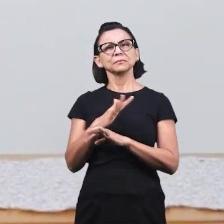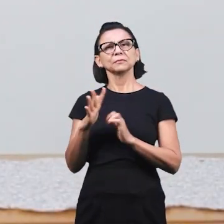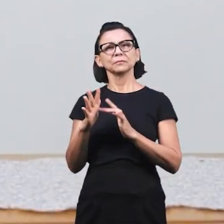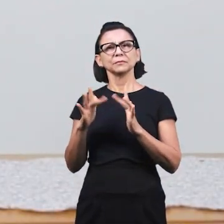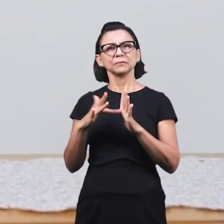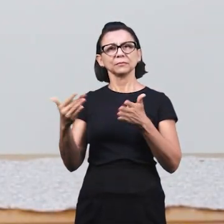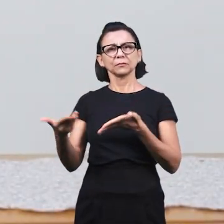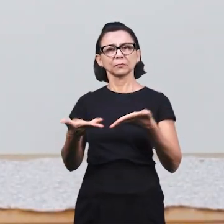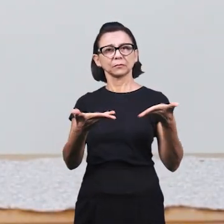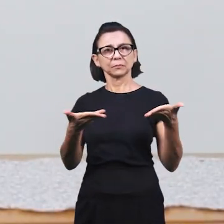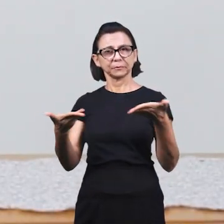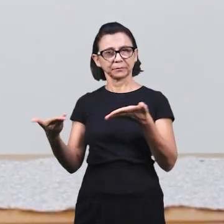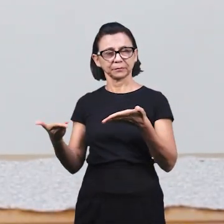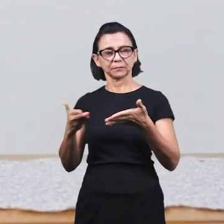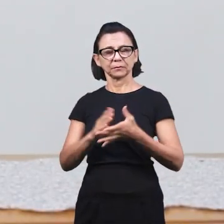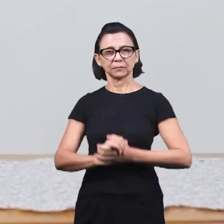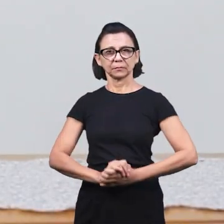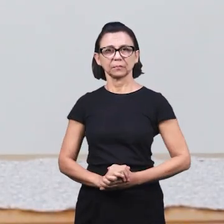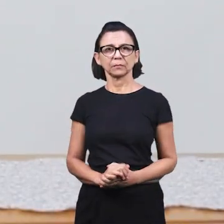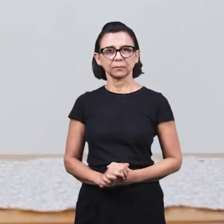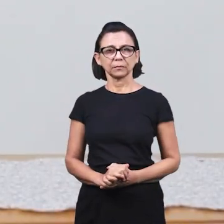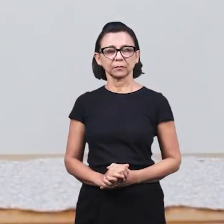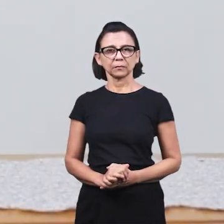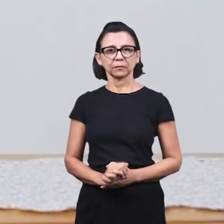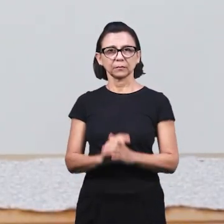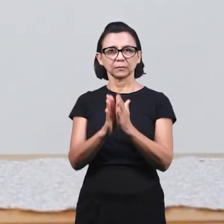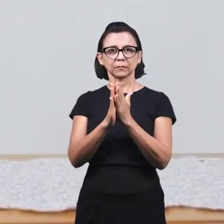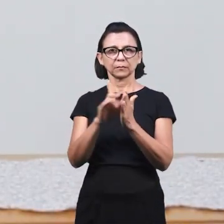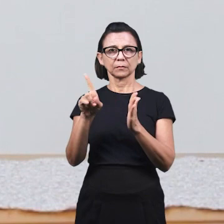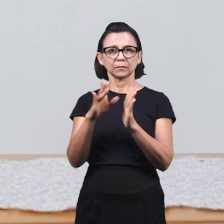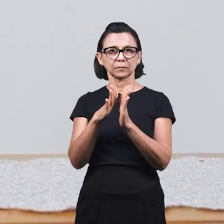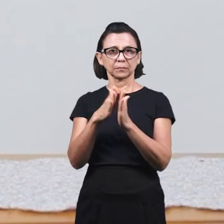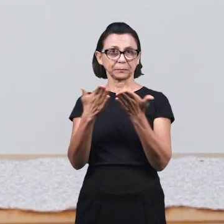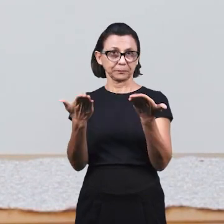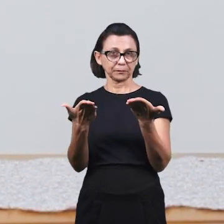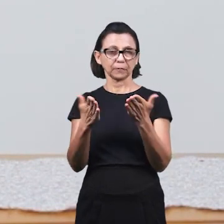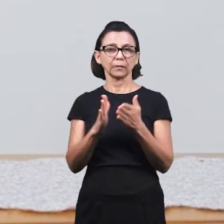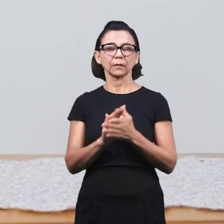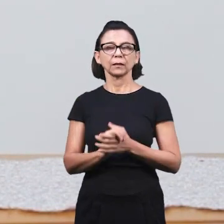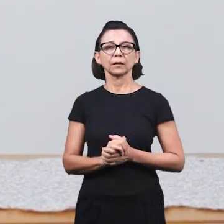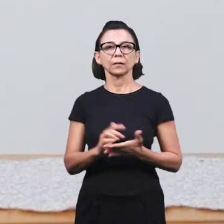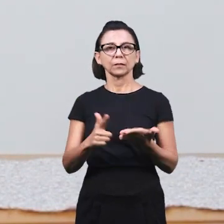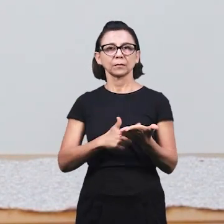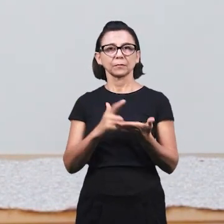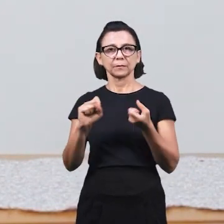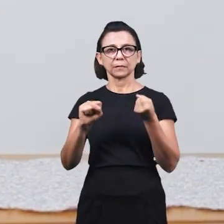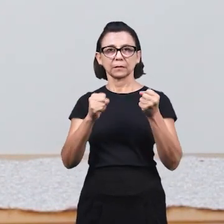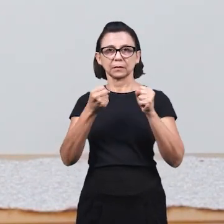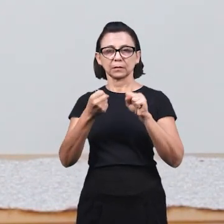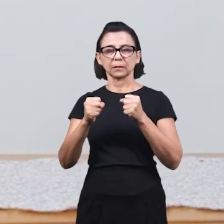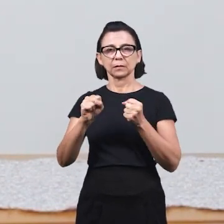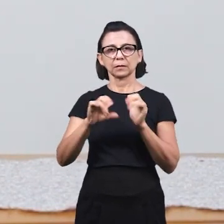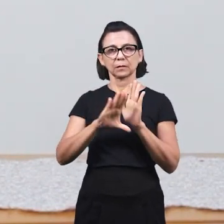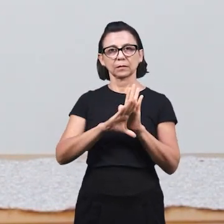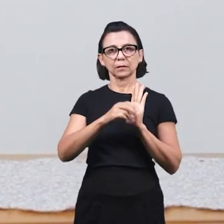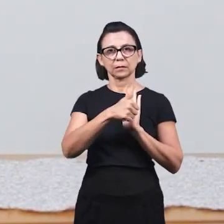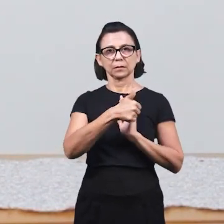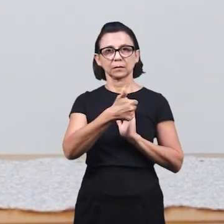Слава Иисусу! Мы приглашаем сейчас церковь. Давайте мы откроем Священное Писание,